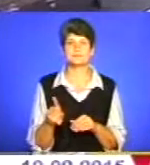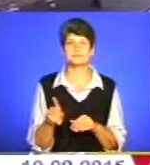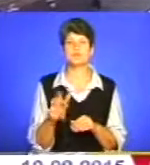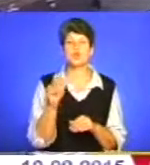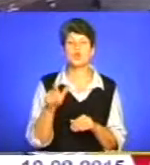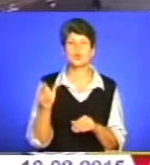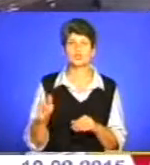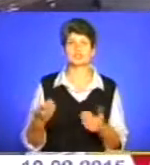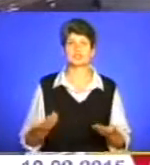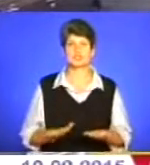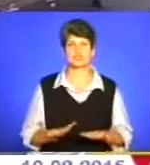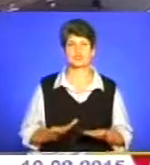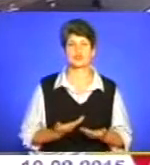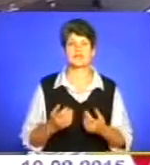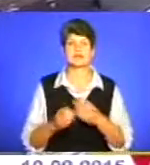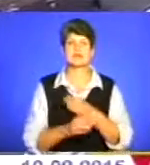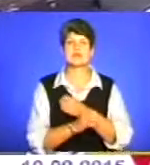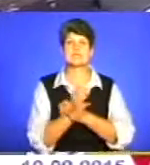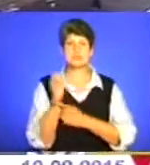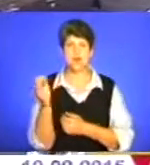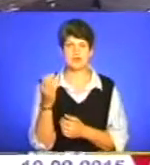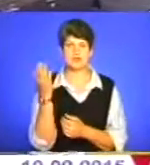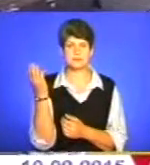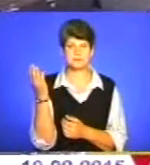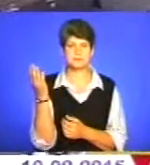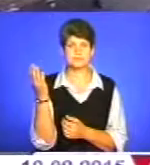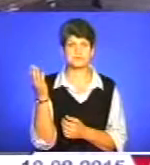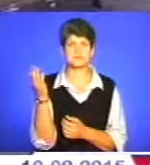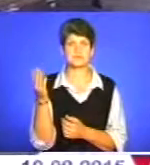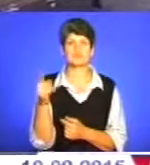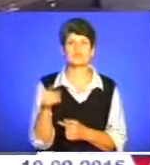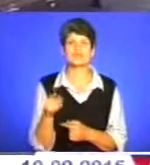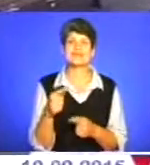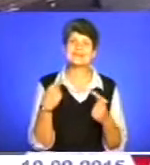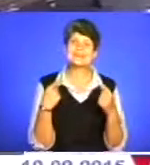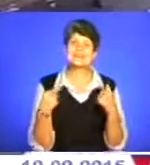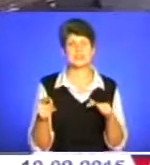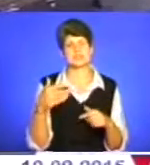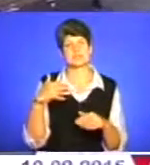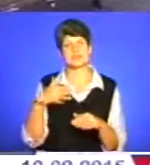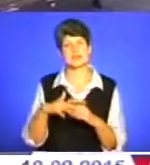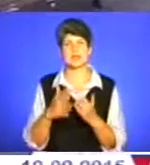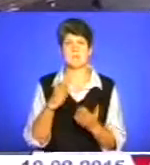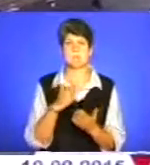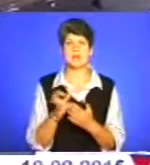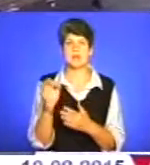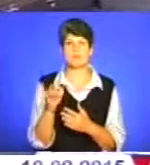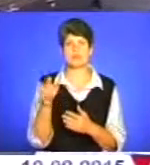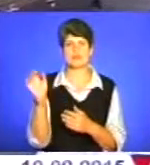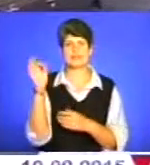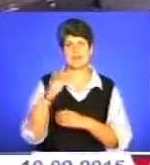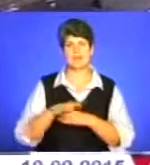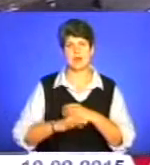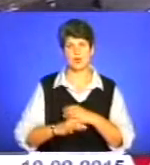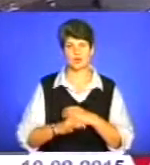люди, які живуть на Сході, вони зовсім інші сприйняття мали про людей на Заході, тобто в